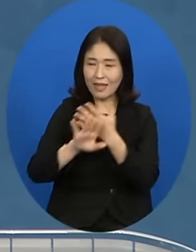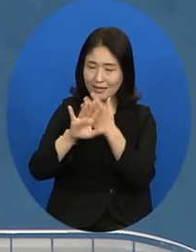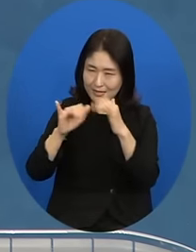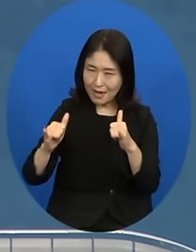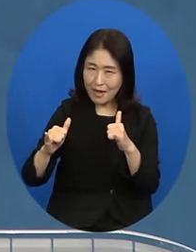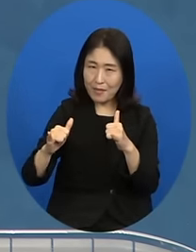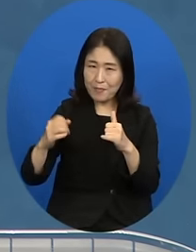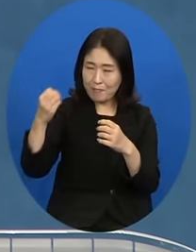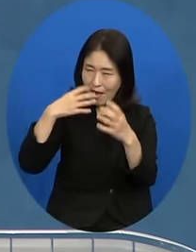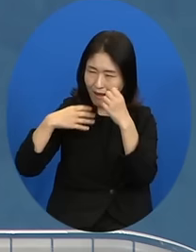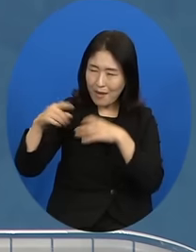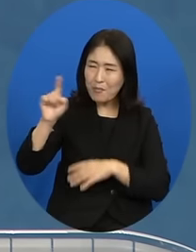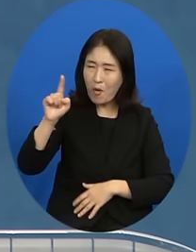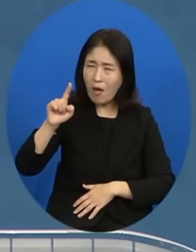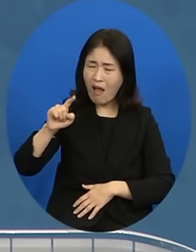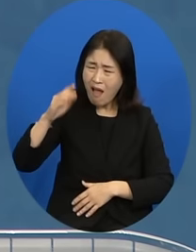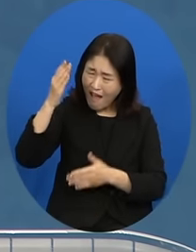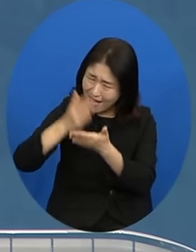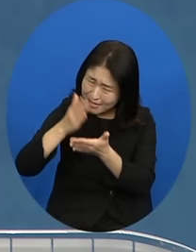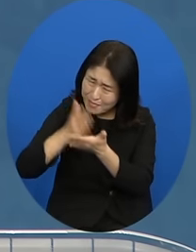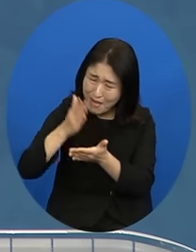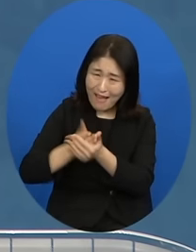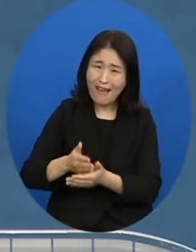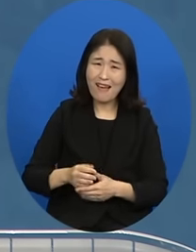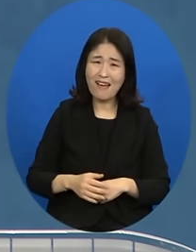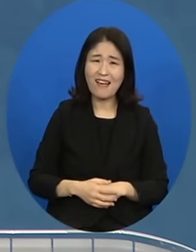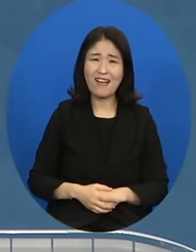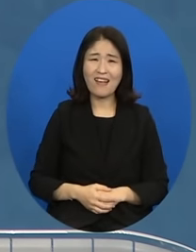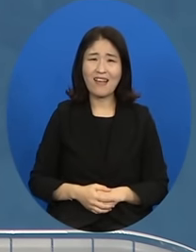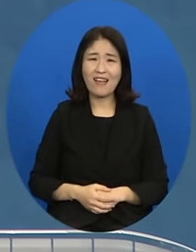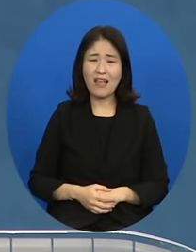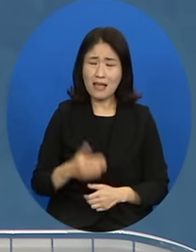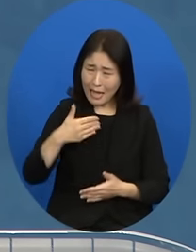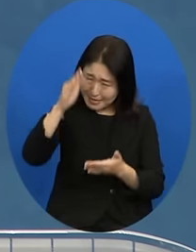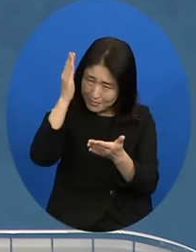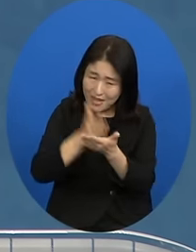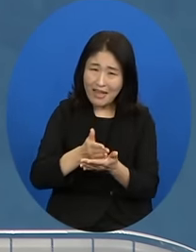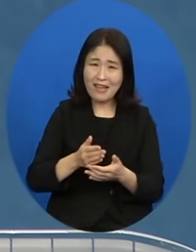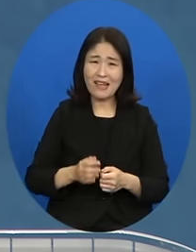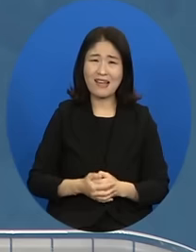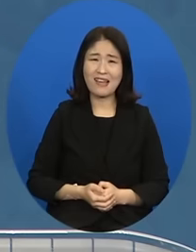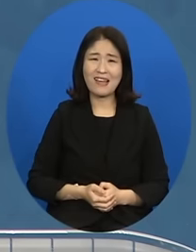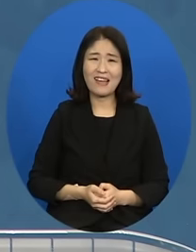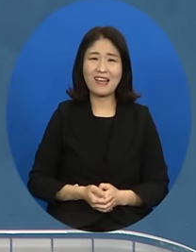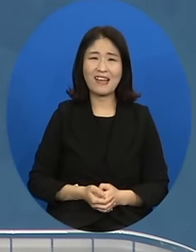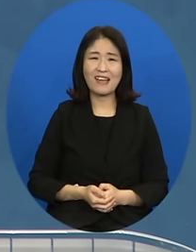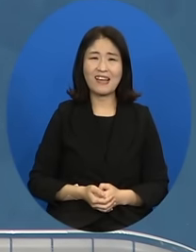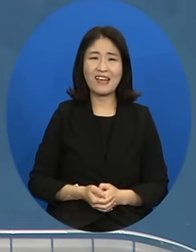분들은 뜯어 말리셨습니다. 가면 안 돼.